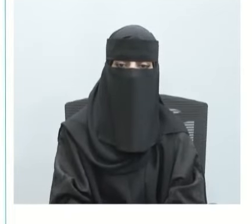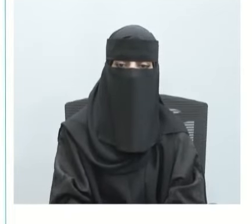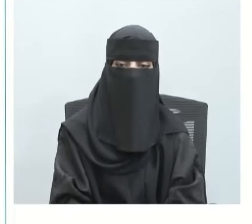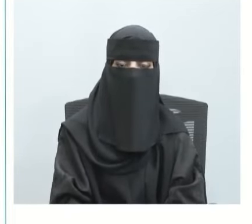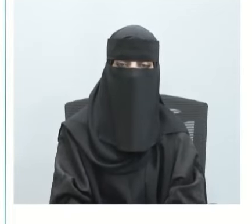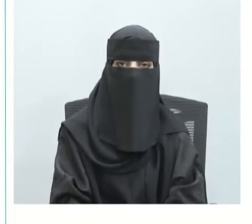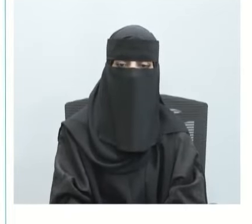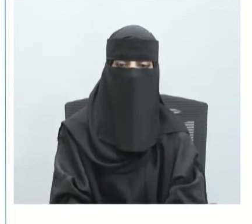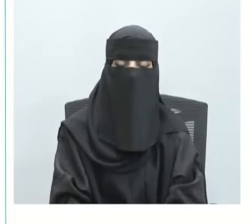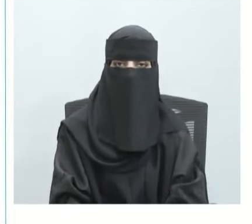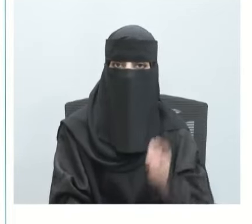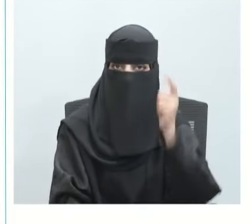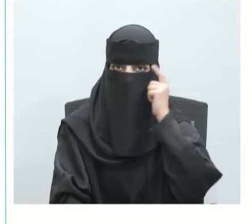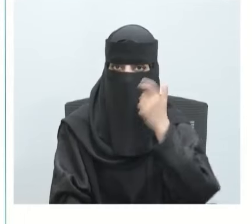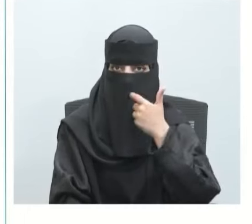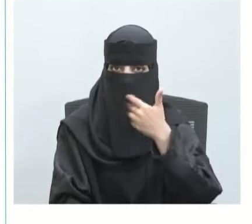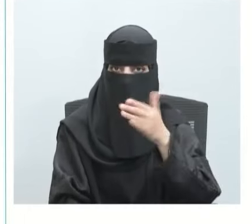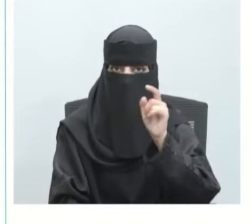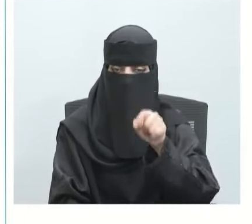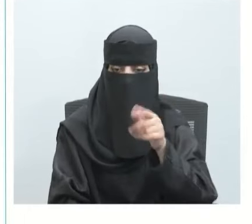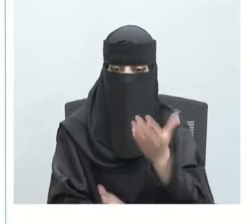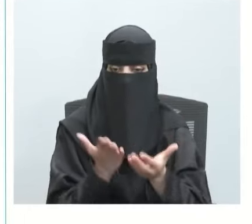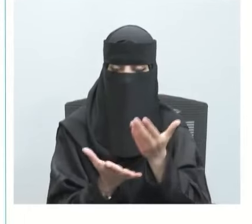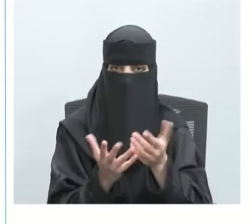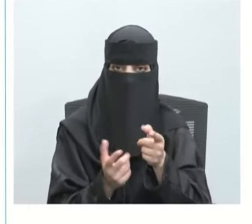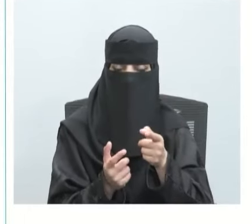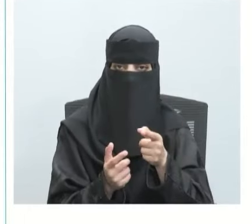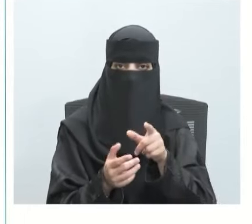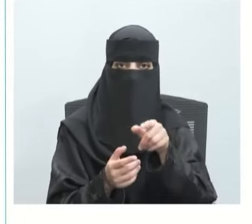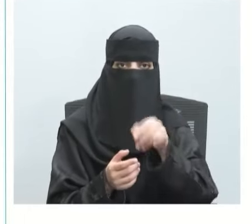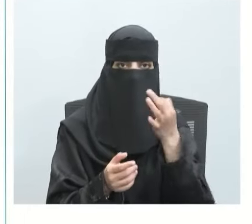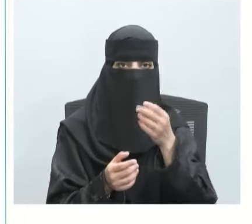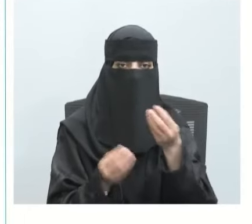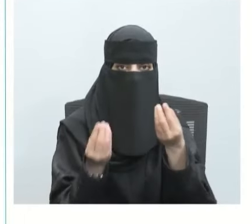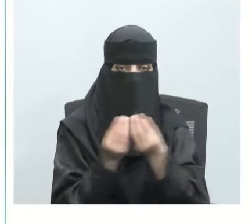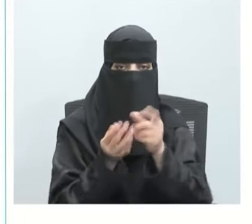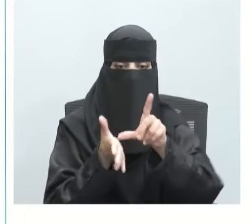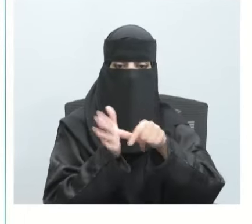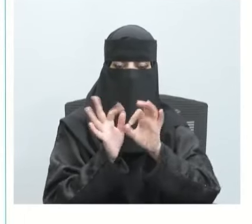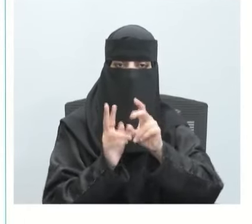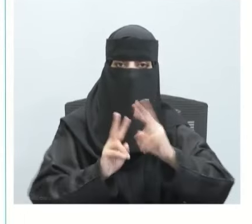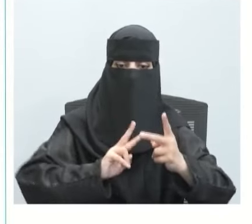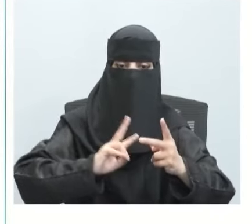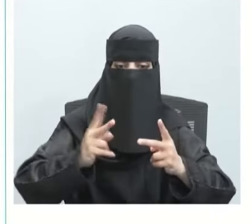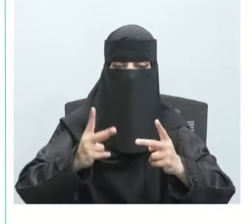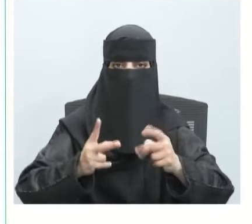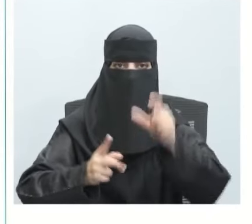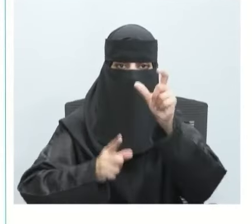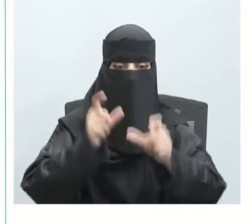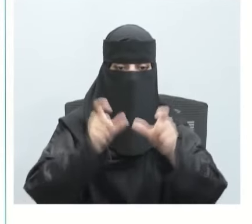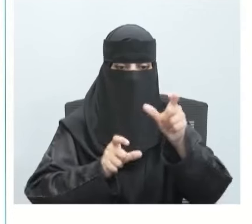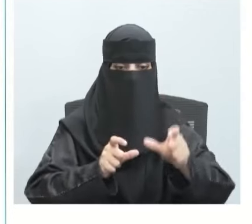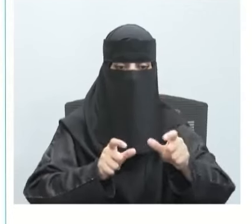للانفاق تذكر ان الميزانيه تعتبر خطه وقد يختلف كل كل من دخلك